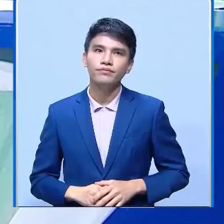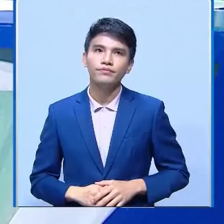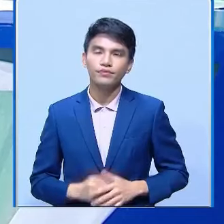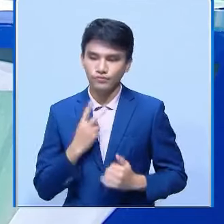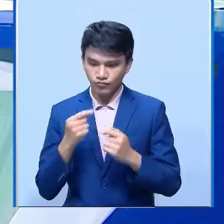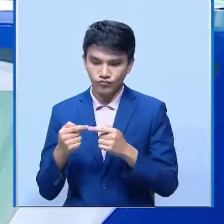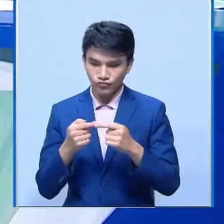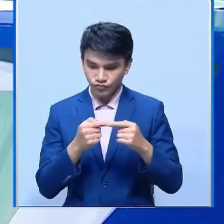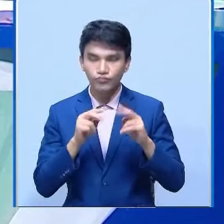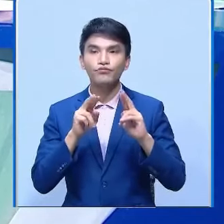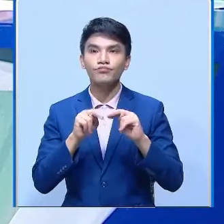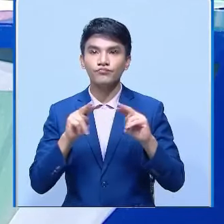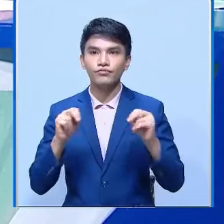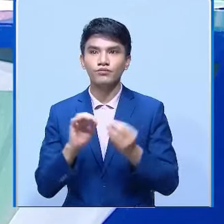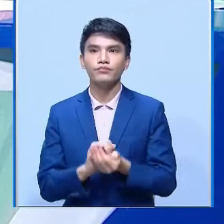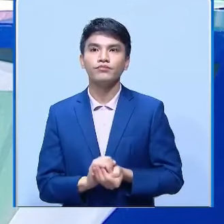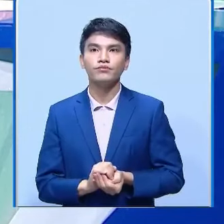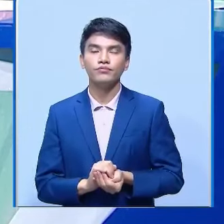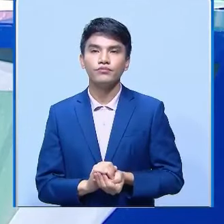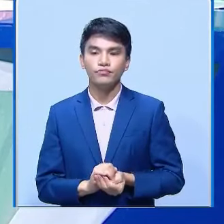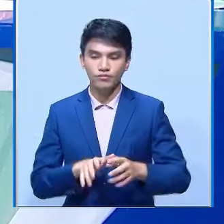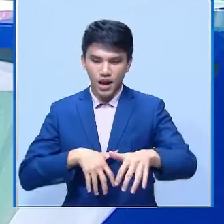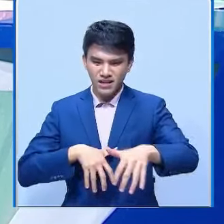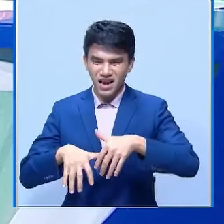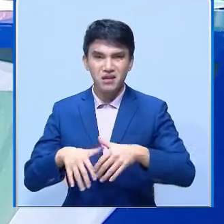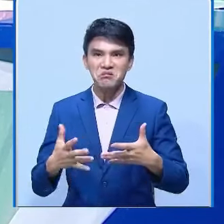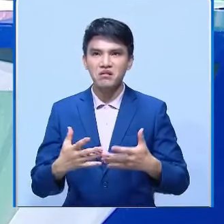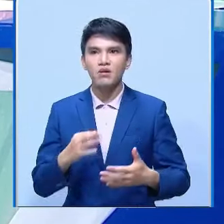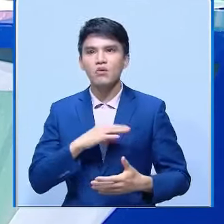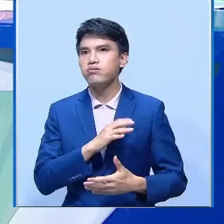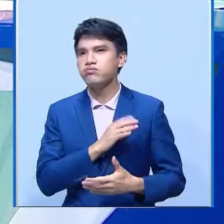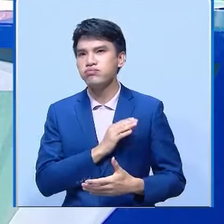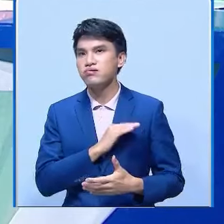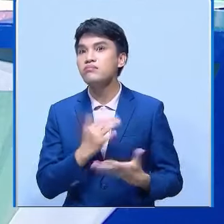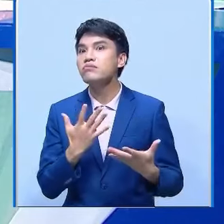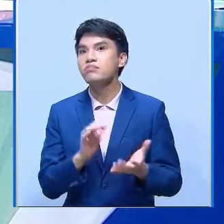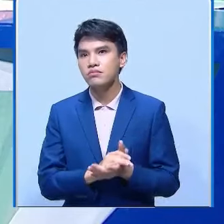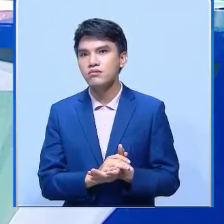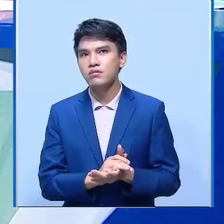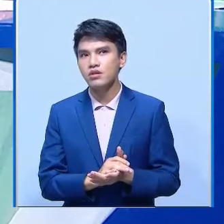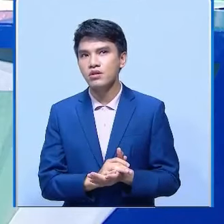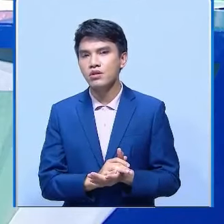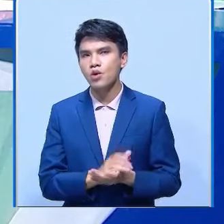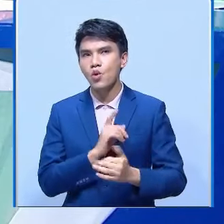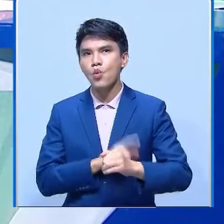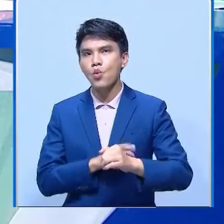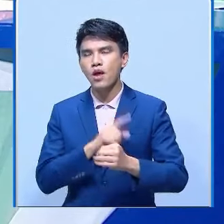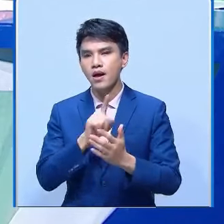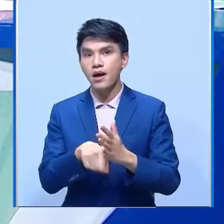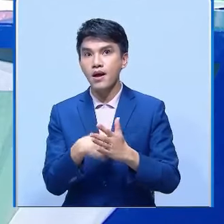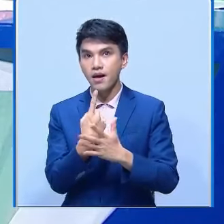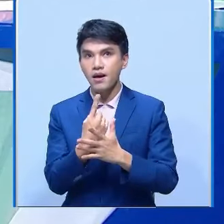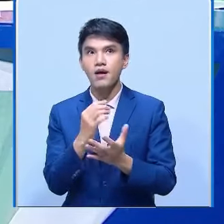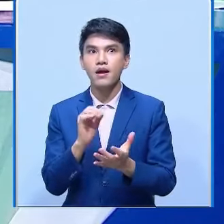ไปต่อที่จังหวัดนนทบุรีค่ะคุณผู้ชมคือชาวบ้านบอกแบบนี้มันเหิมเกริมกันเกินไปไหมในช่วงประมาณชั่วโมงกว่า